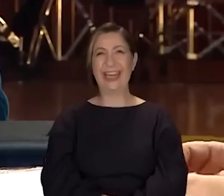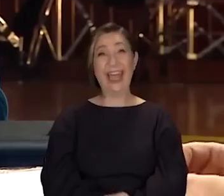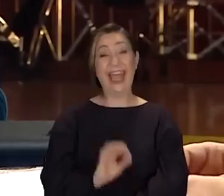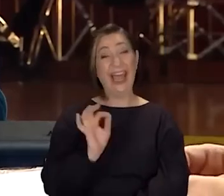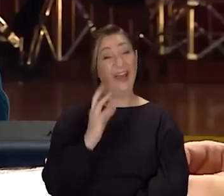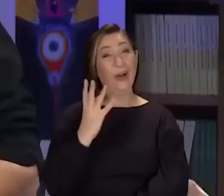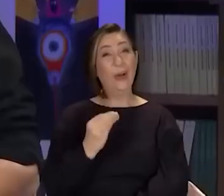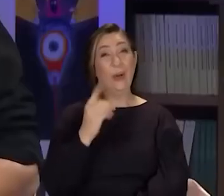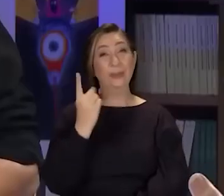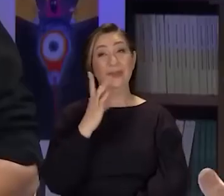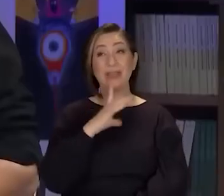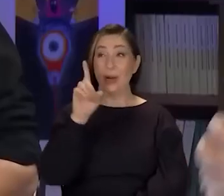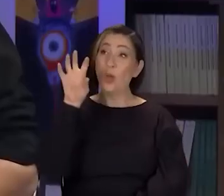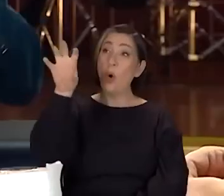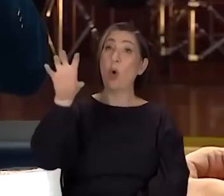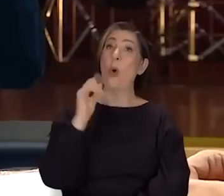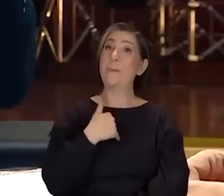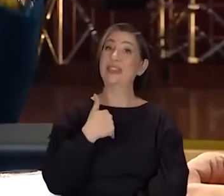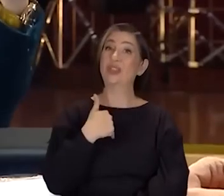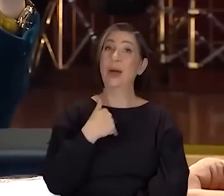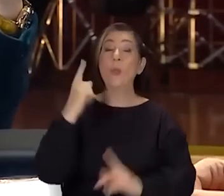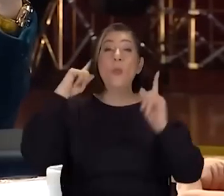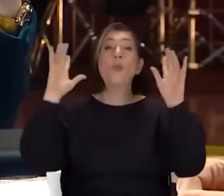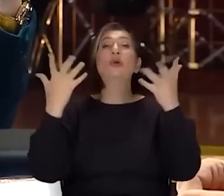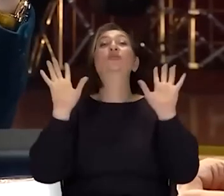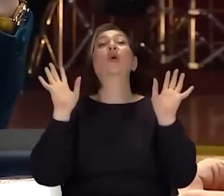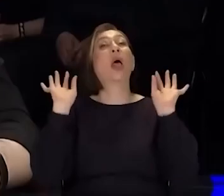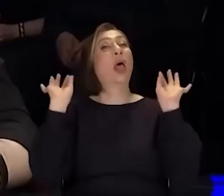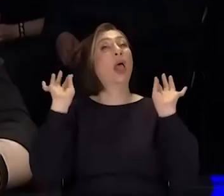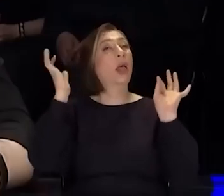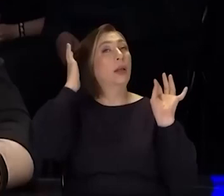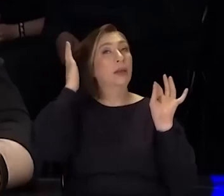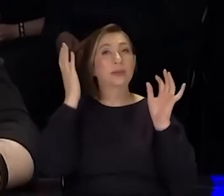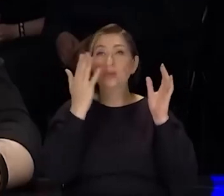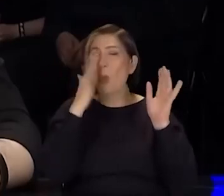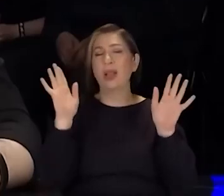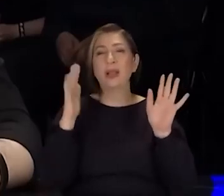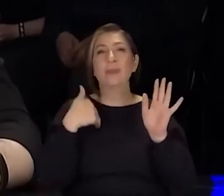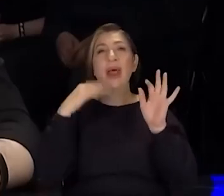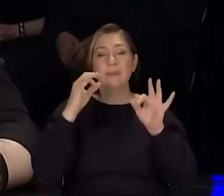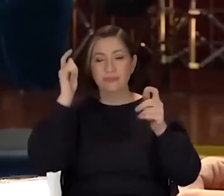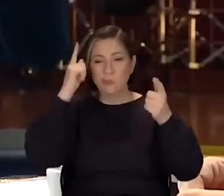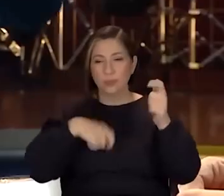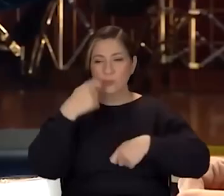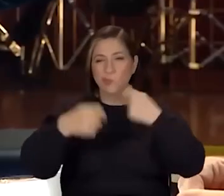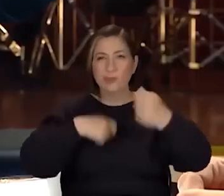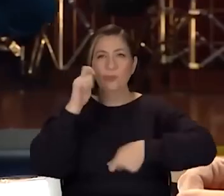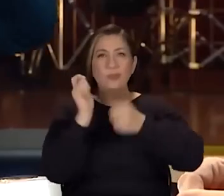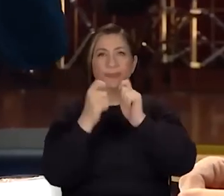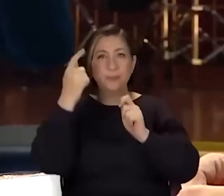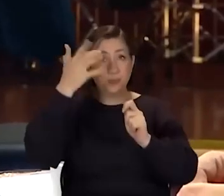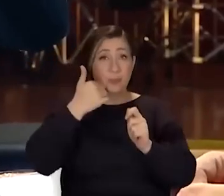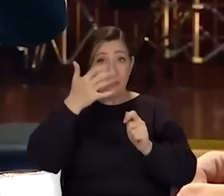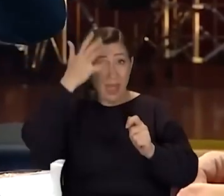Evet öyle bir ya, durum bir var. Sen bir logosun yani. Ben çünkü bir de bozmuyorsun da kendini değil mi? Hiç. Mesela ben sürekli bozuyorum. Şimdi